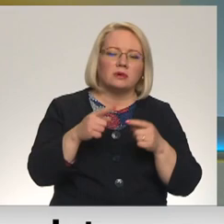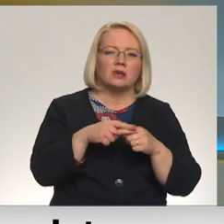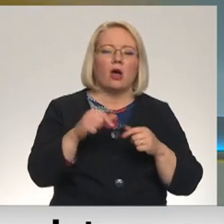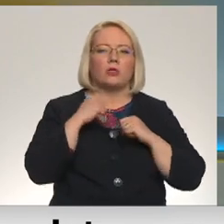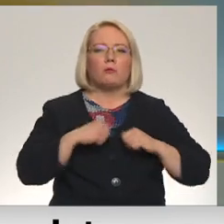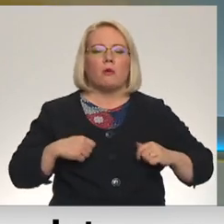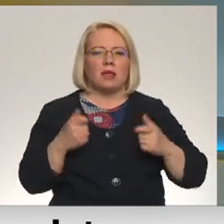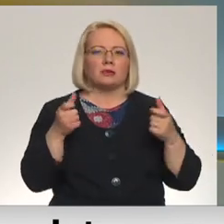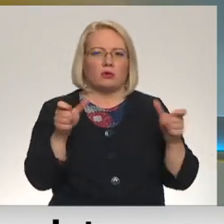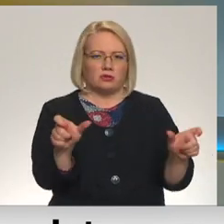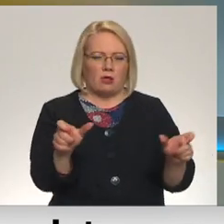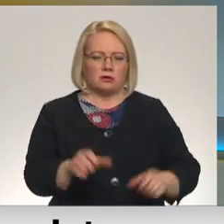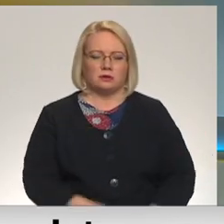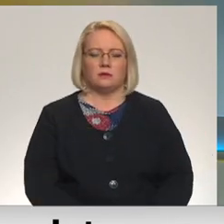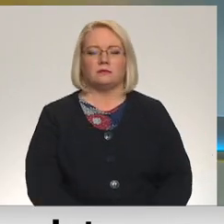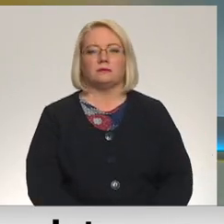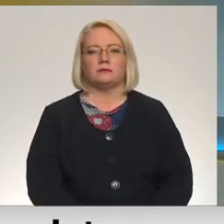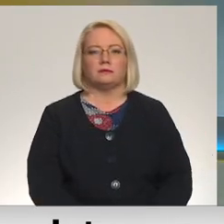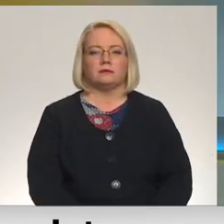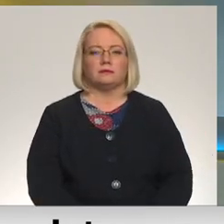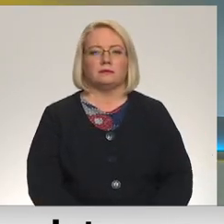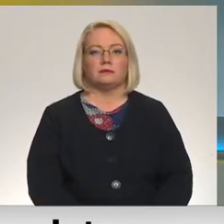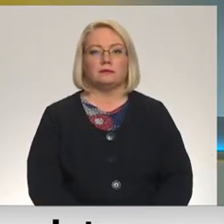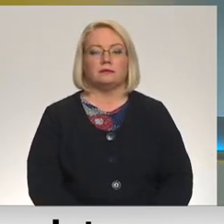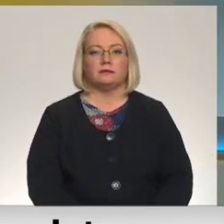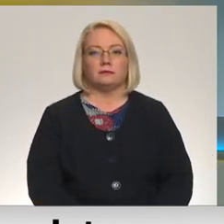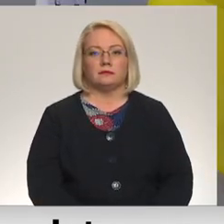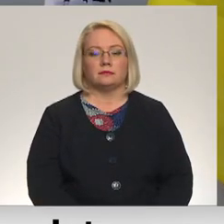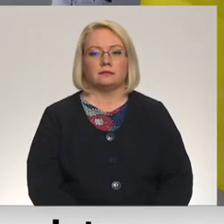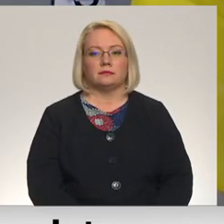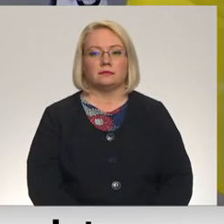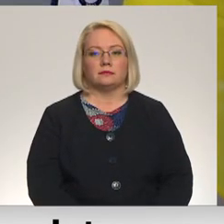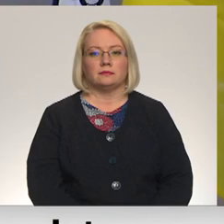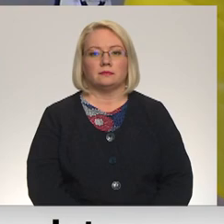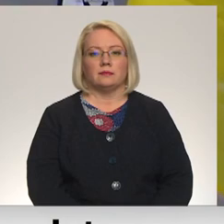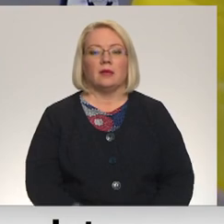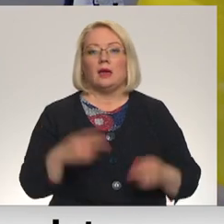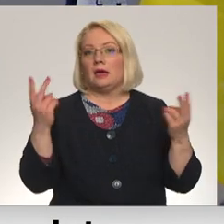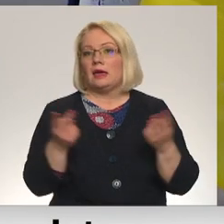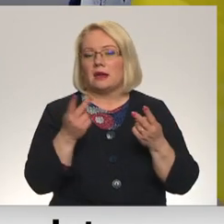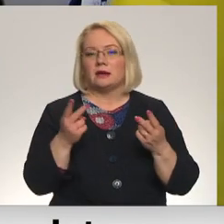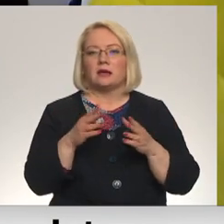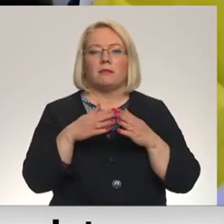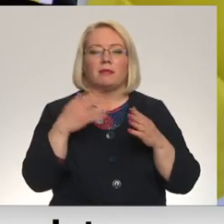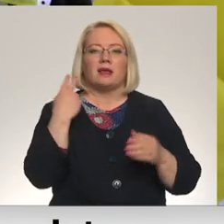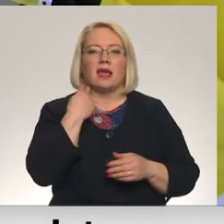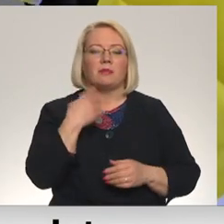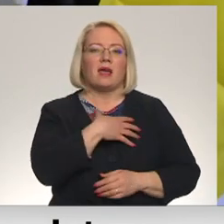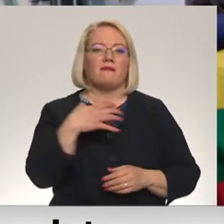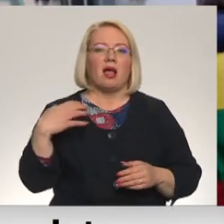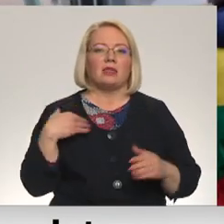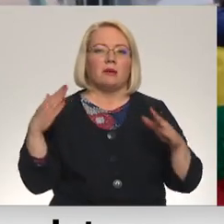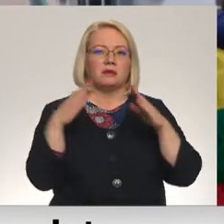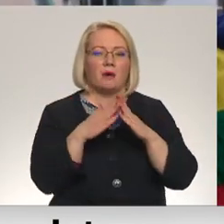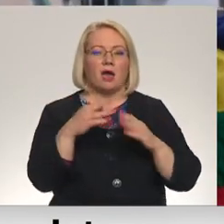izolācija. Vairāk stāsta mūsu korespondente Lielbritānijā Ilze Kalve. Ierasts, ka pie Lielbritānijas valdības